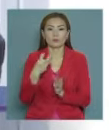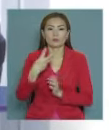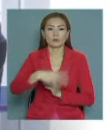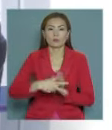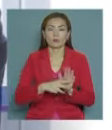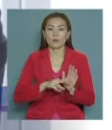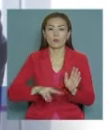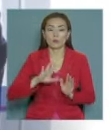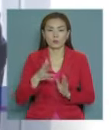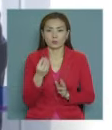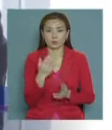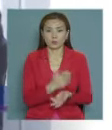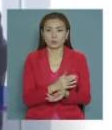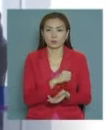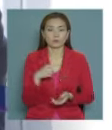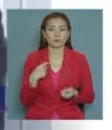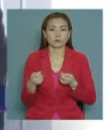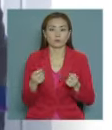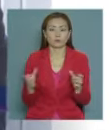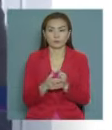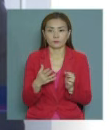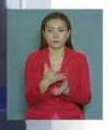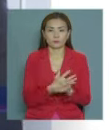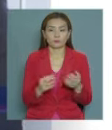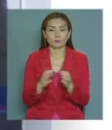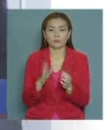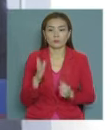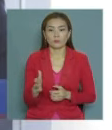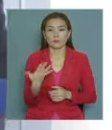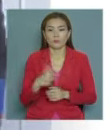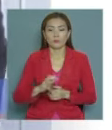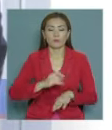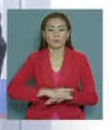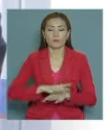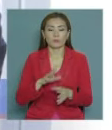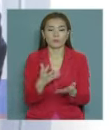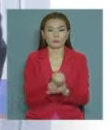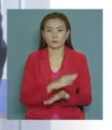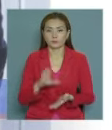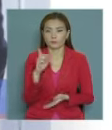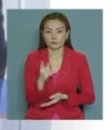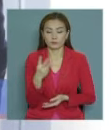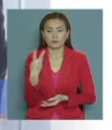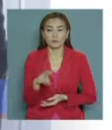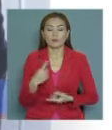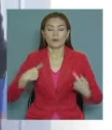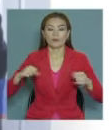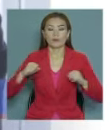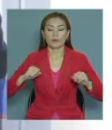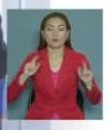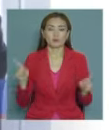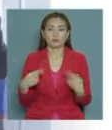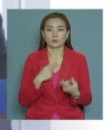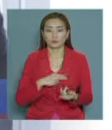238 миллионов. Кроме того, из самого управления командируются сборные команды. Без таких финансов не было бы успеха. Три наших спортсмена показали